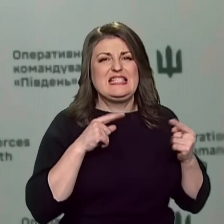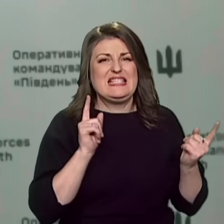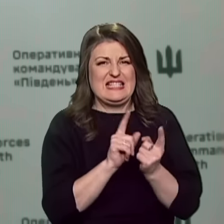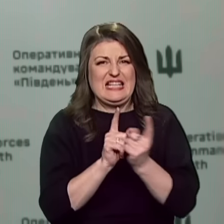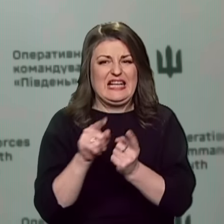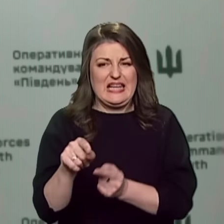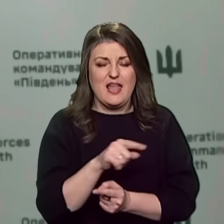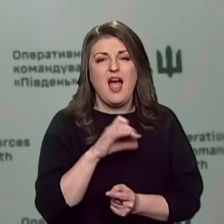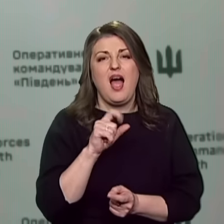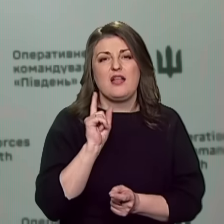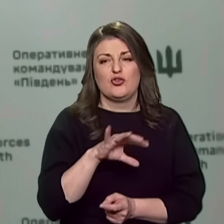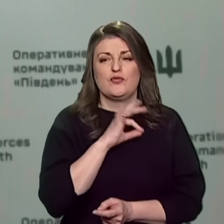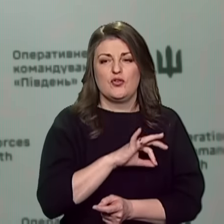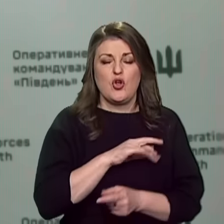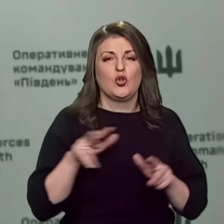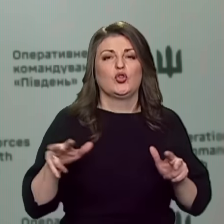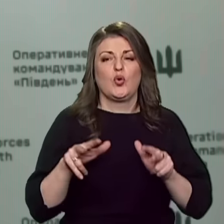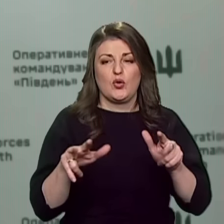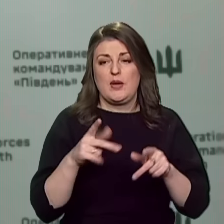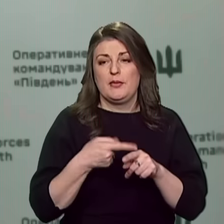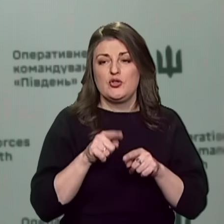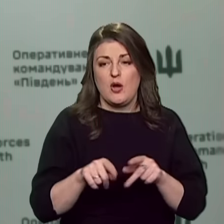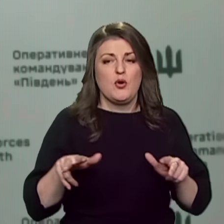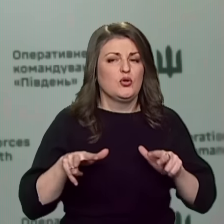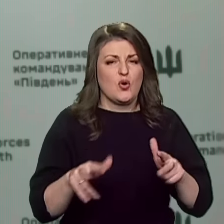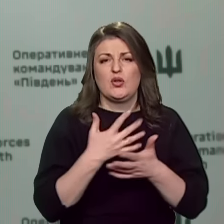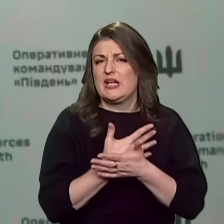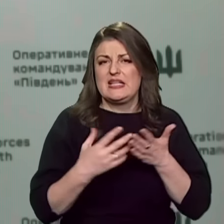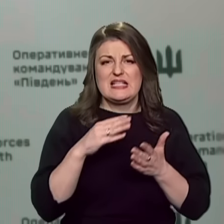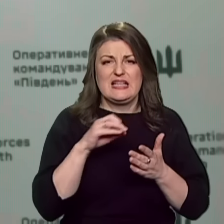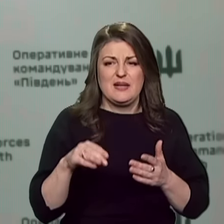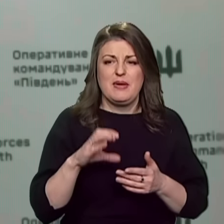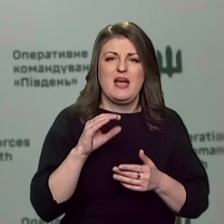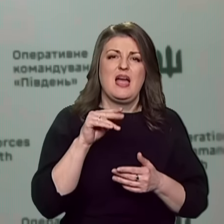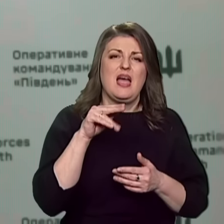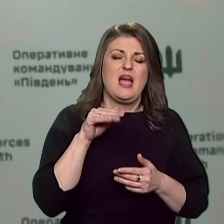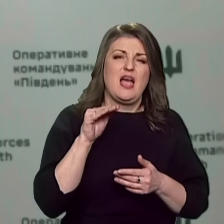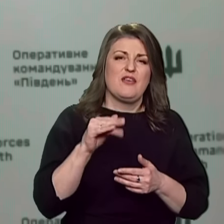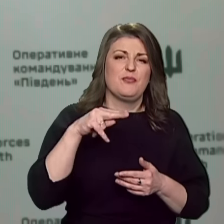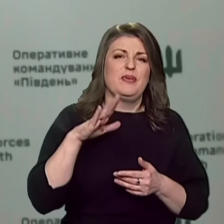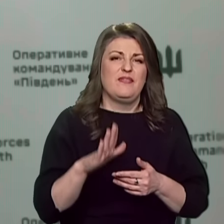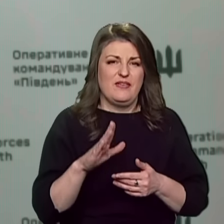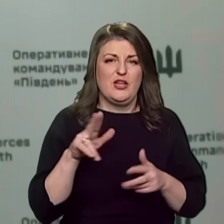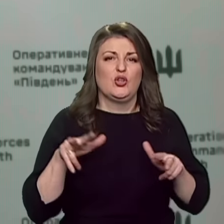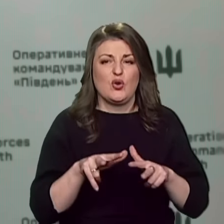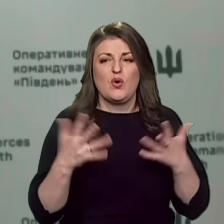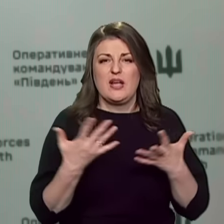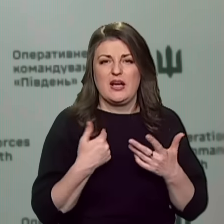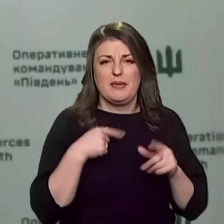а і використовуючи дрони, причому дрони різного типу, від FPV-дронів, якими